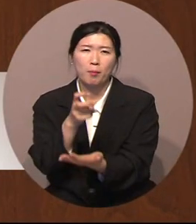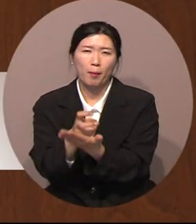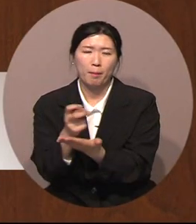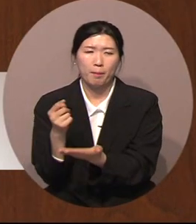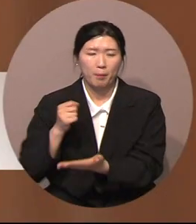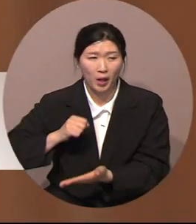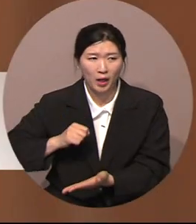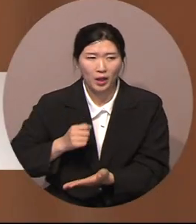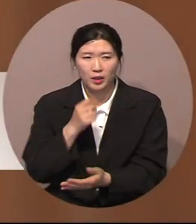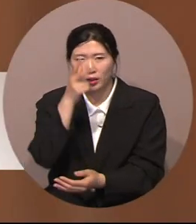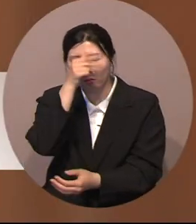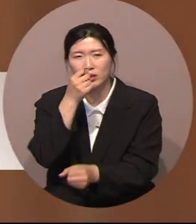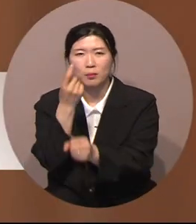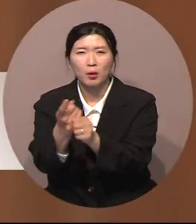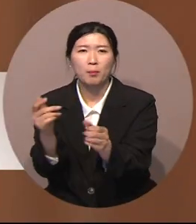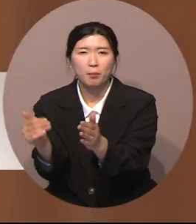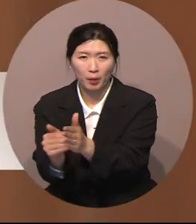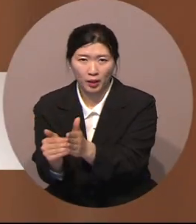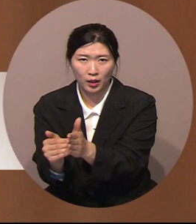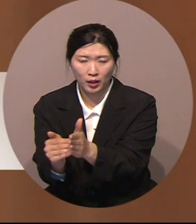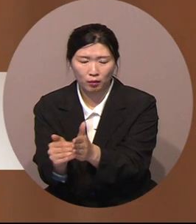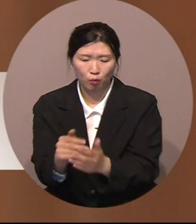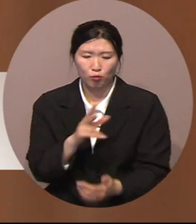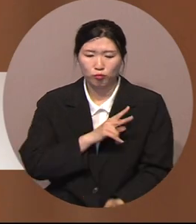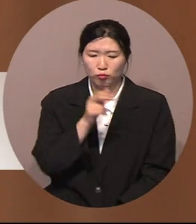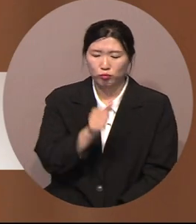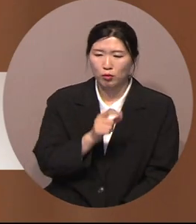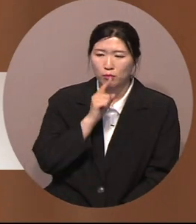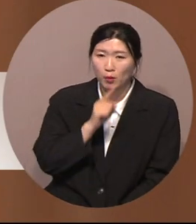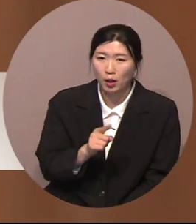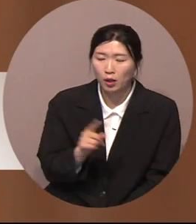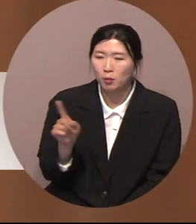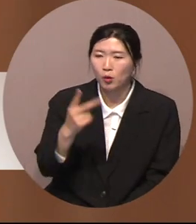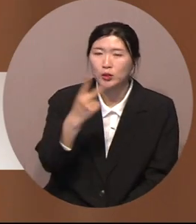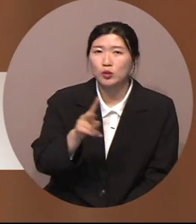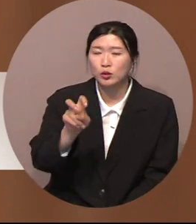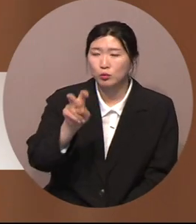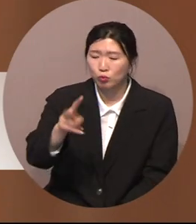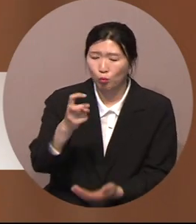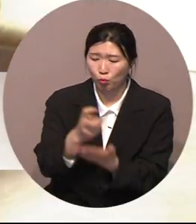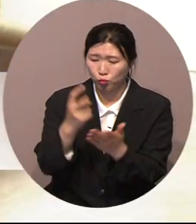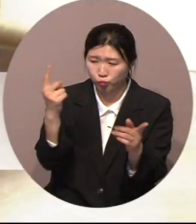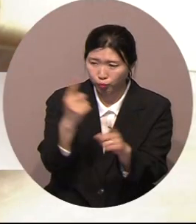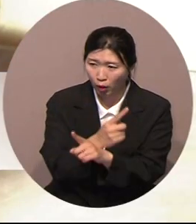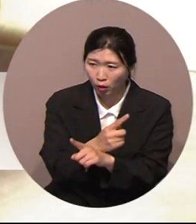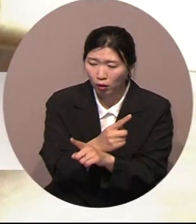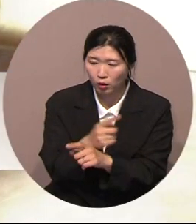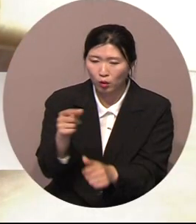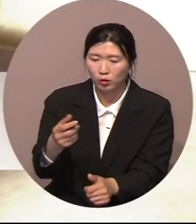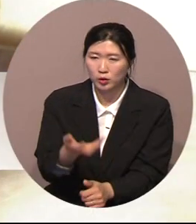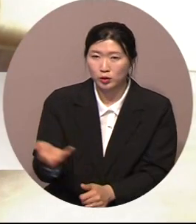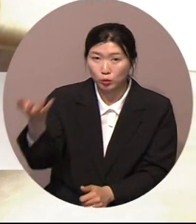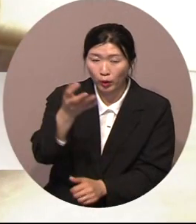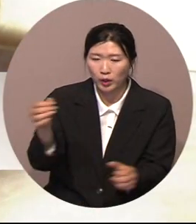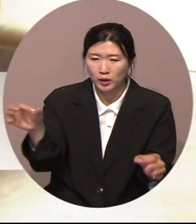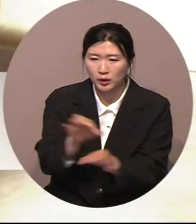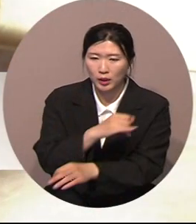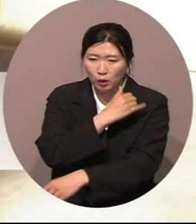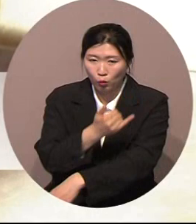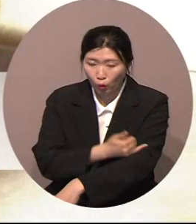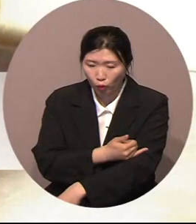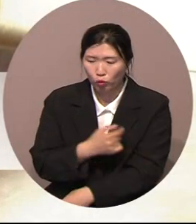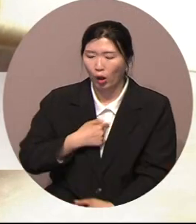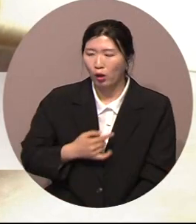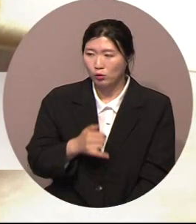혐의로 고소했습니다 이에 대해 해당 의장은 지난 2022년 개정된 법에 따라 지방의회 인사권은